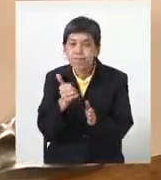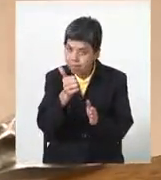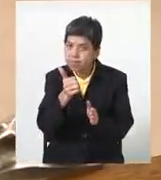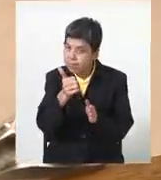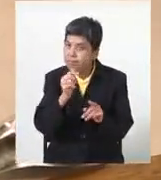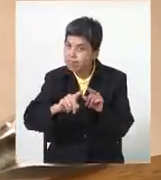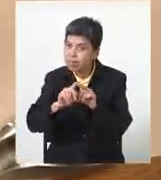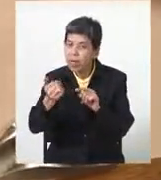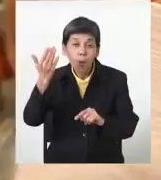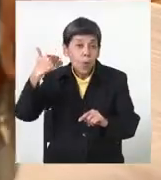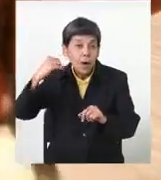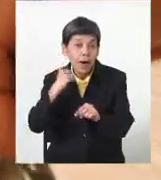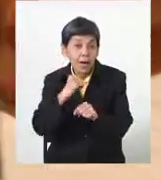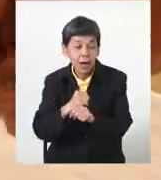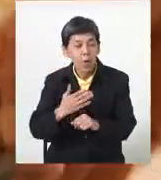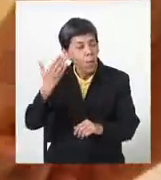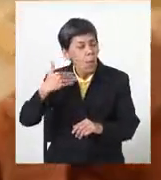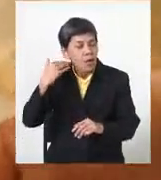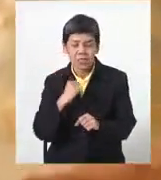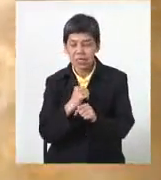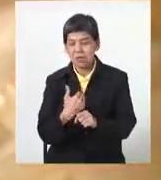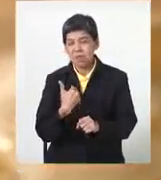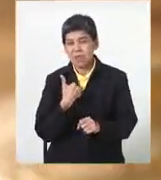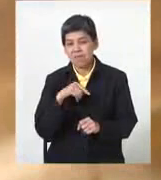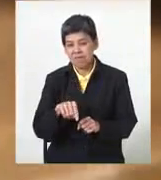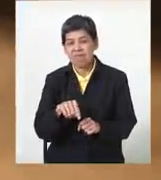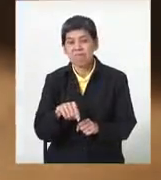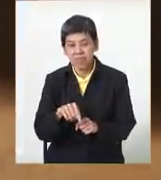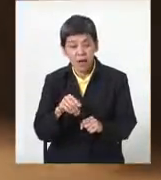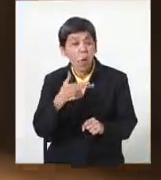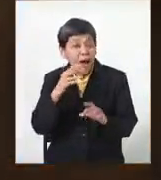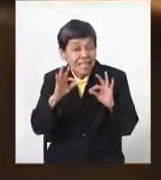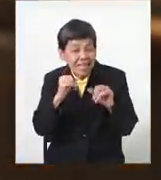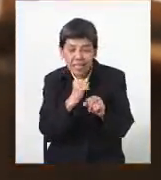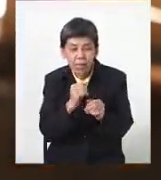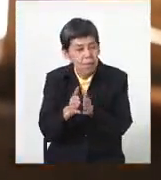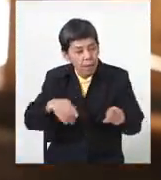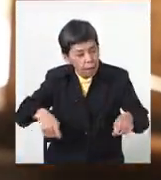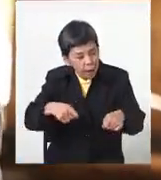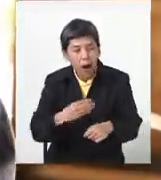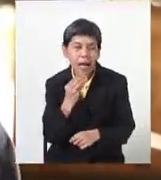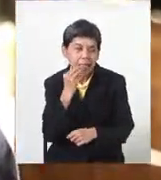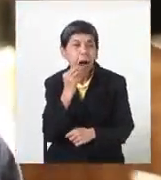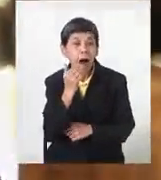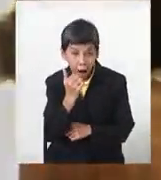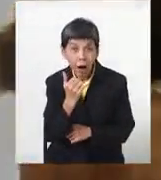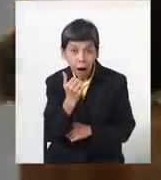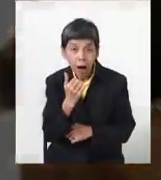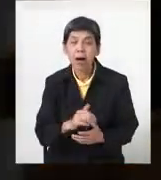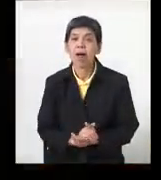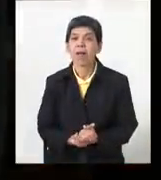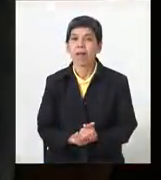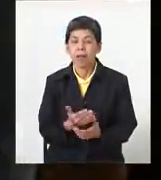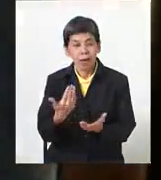ประกอบอาหารคาวหวานได้อย่างในอดีตเมื่อก่อนรุ่นปู่ย่าตายายเรานะครับเขาถือว่าน้ำตาลเนี่ยเป็นทั้งกับข้าวแล้วเป็นขนม